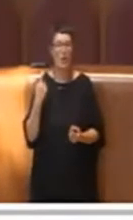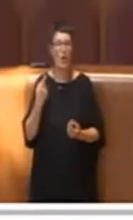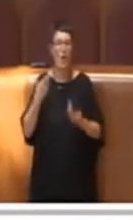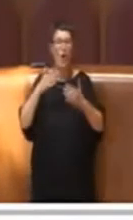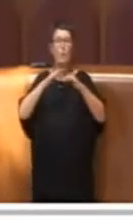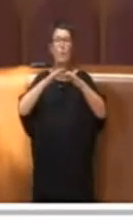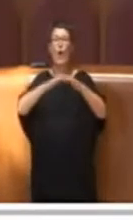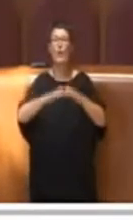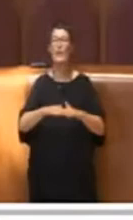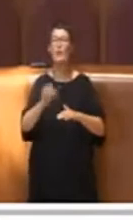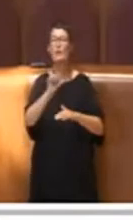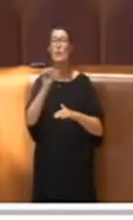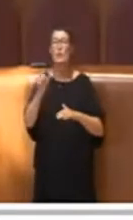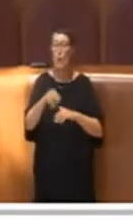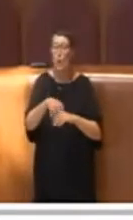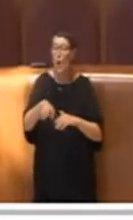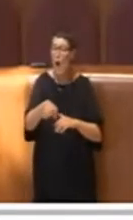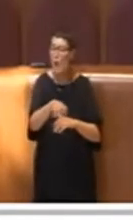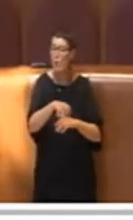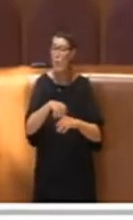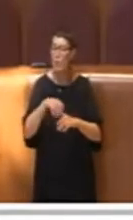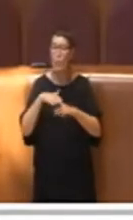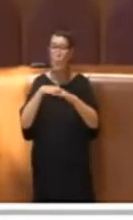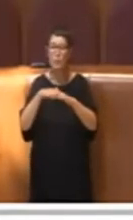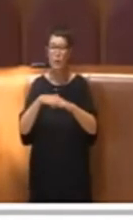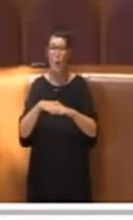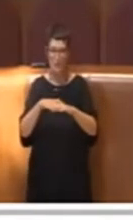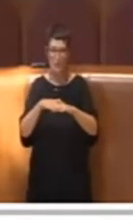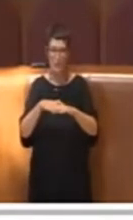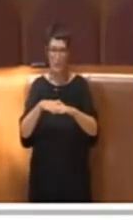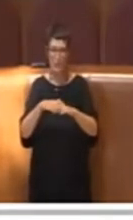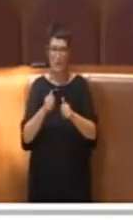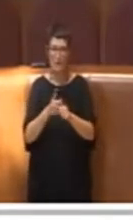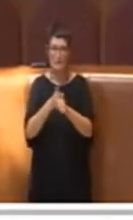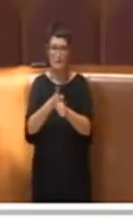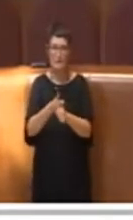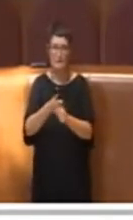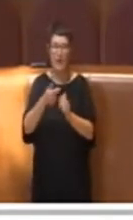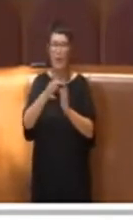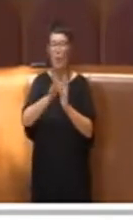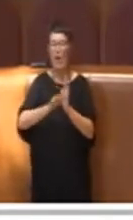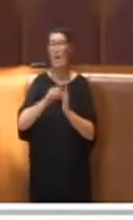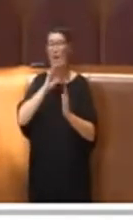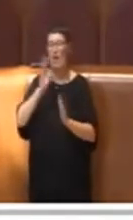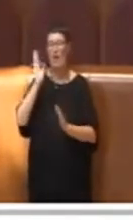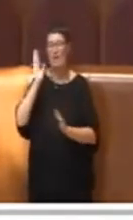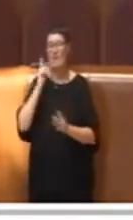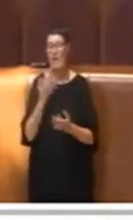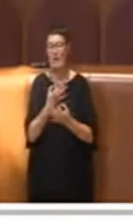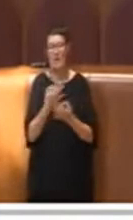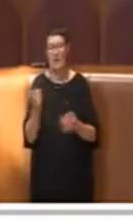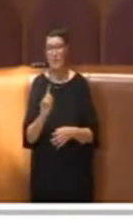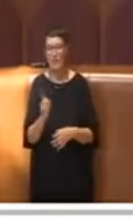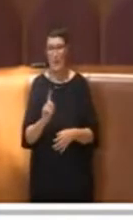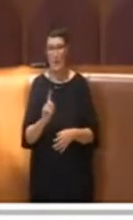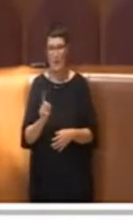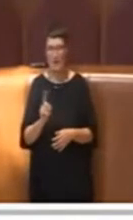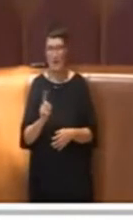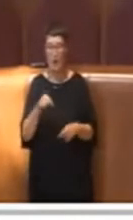esistono leggi importanti. Però si deve capire che in questo momento siamo in una situazione straordinaria che